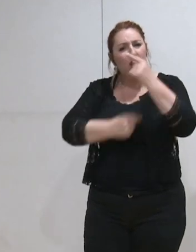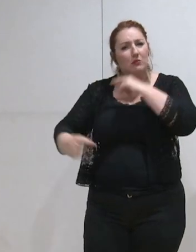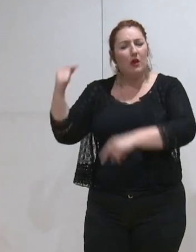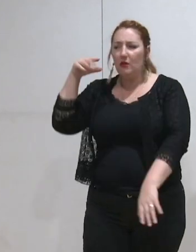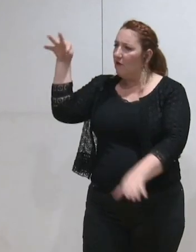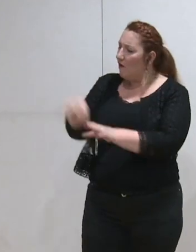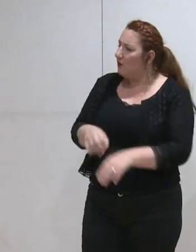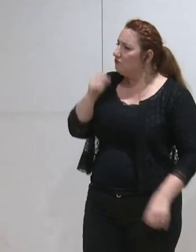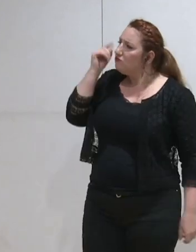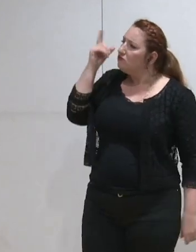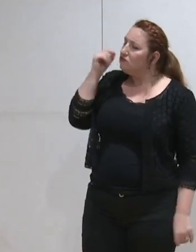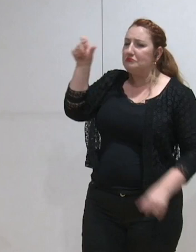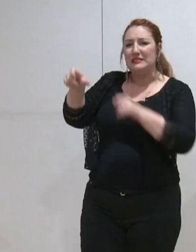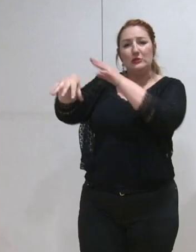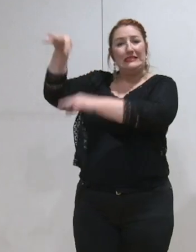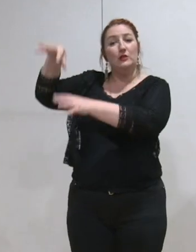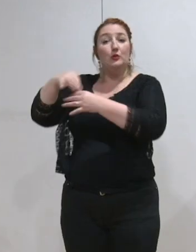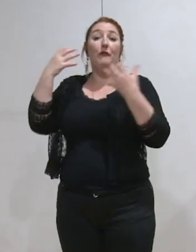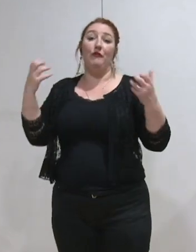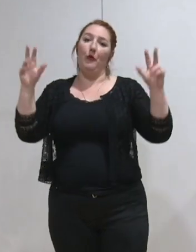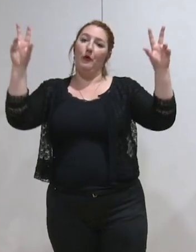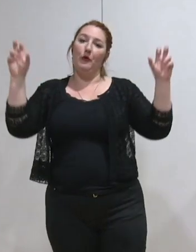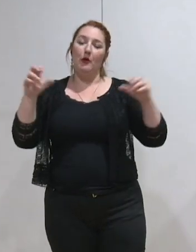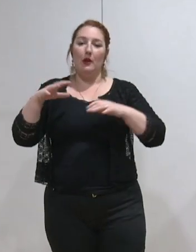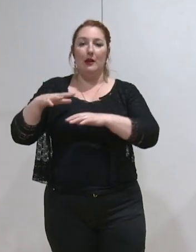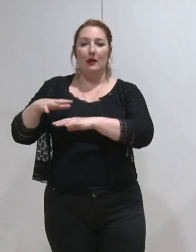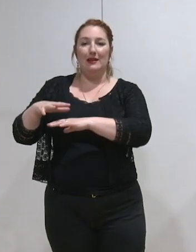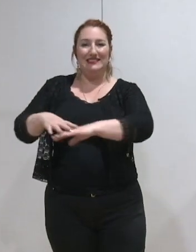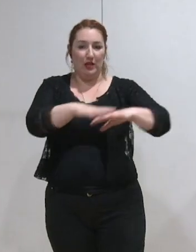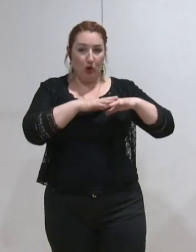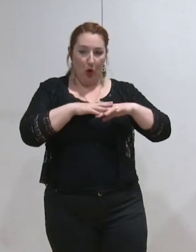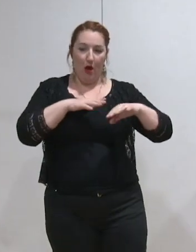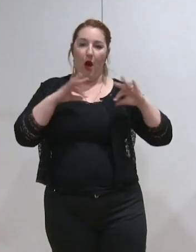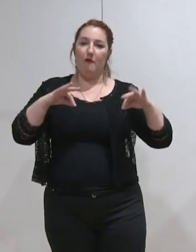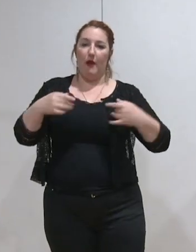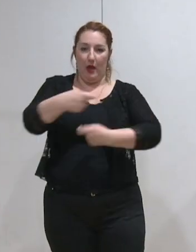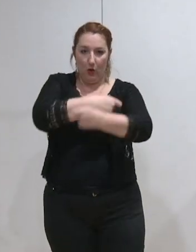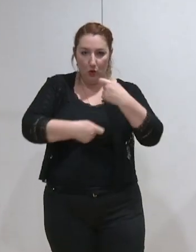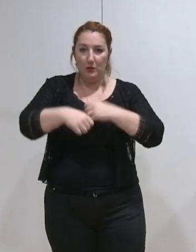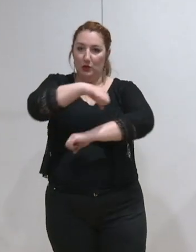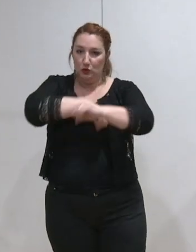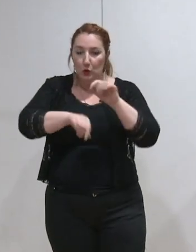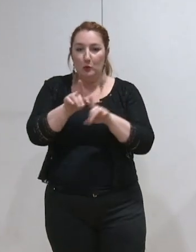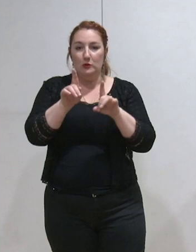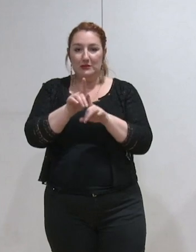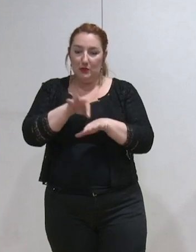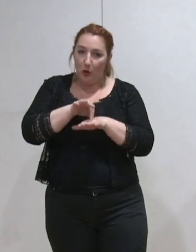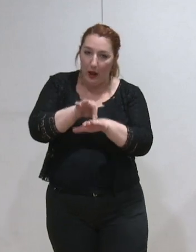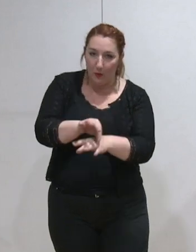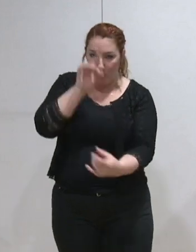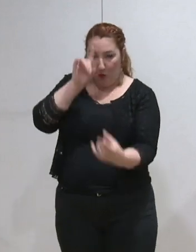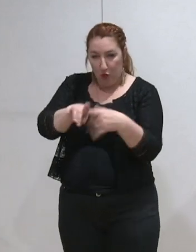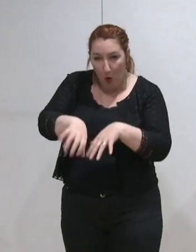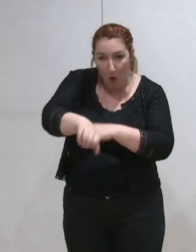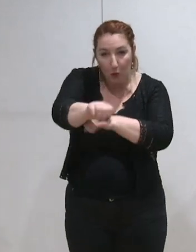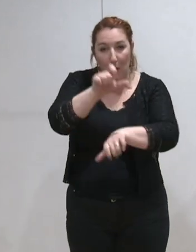c'est en effet le terme qu'ils emploient que le secteur des affaires économiques s'occupent aussi de l'accompagnement vers l'emploi des publics les plus